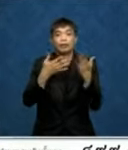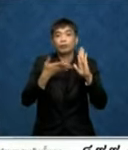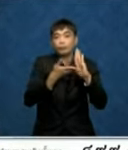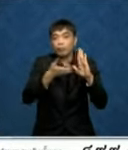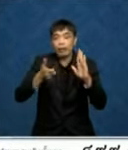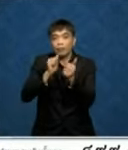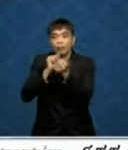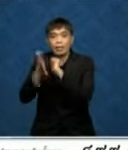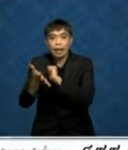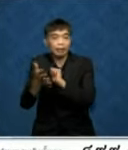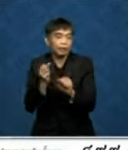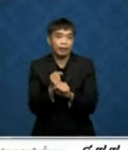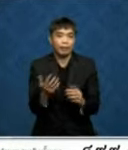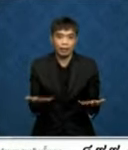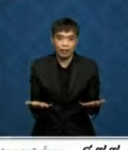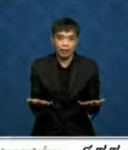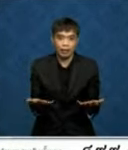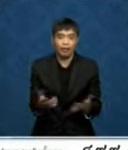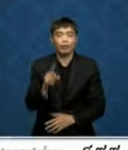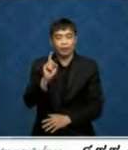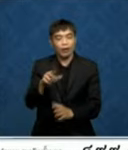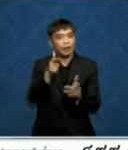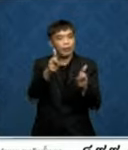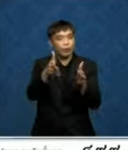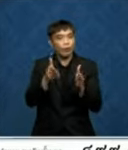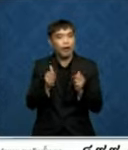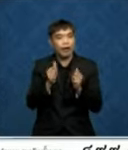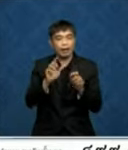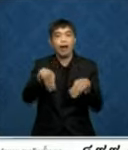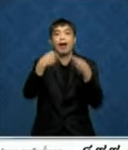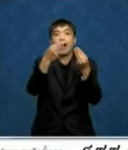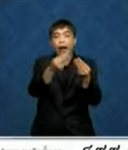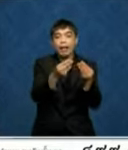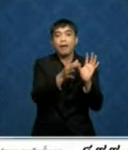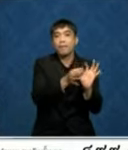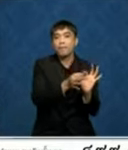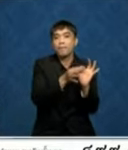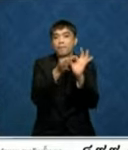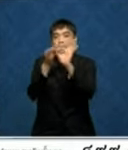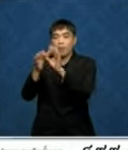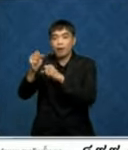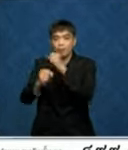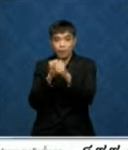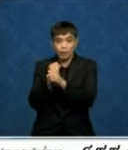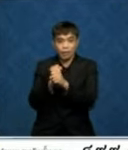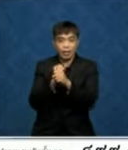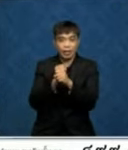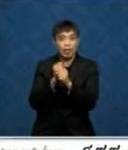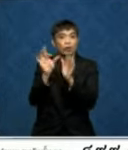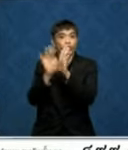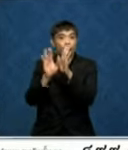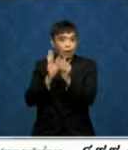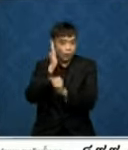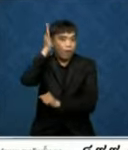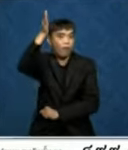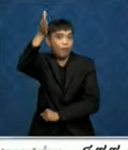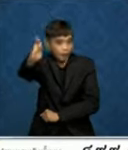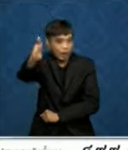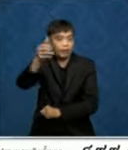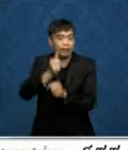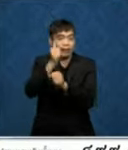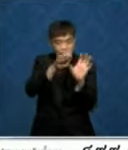แบบนี้ต้องทำยังไงแบบนี้ก็เลยอนุญาตให้มีการผูกพันงบประมาณไปใช้จ่ายหนี้ทีหลังปีงบประมาณไปได้เป็นการป้อง